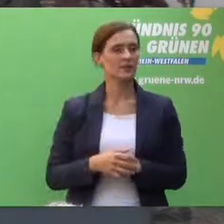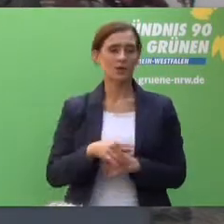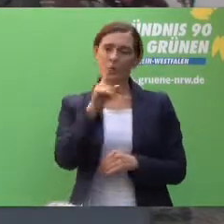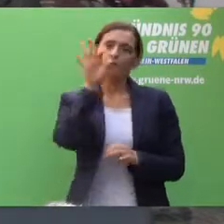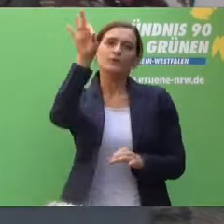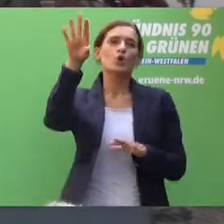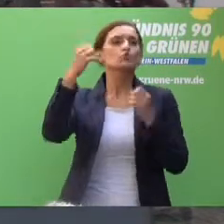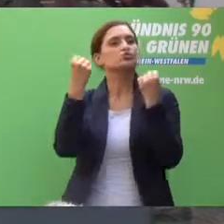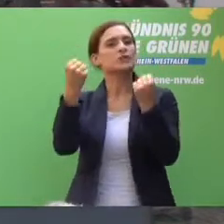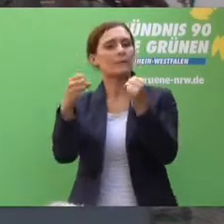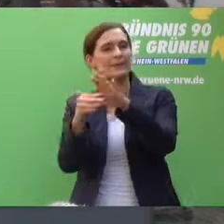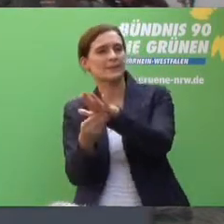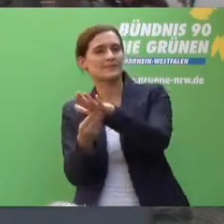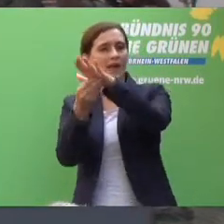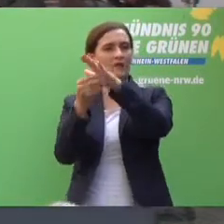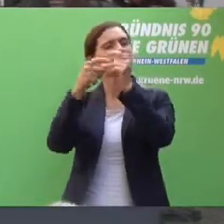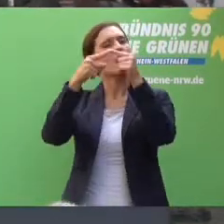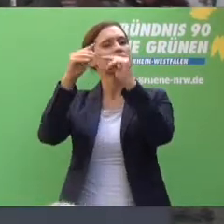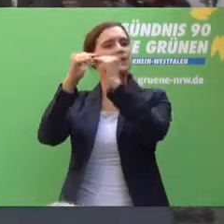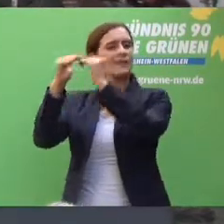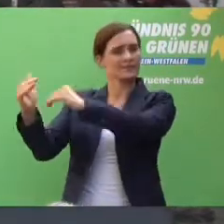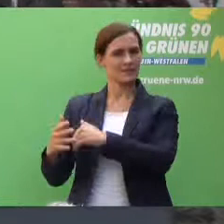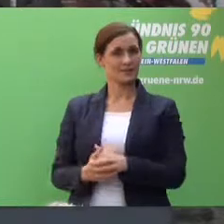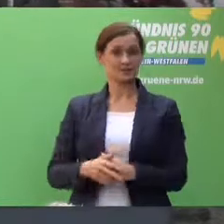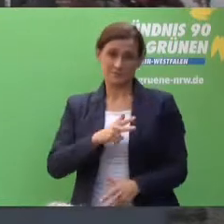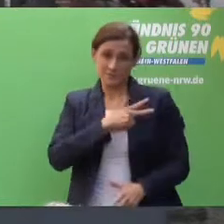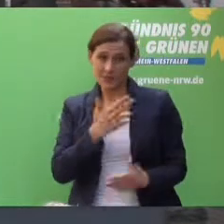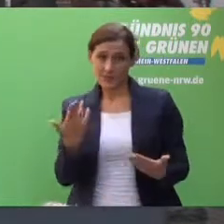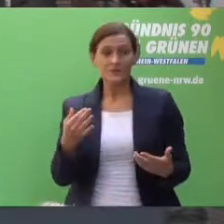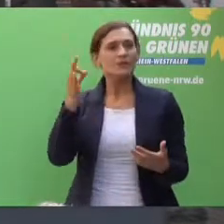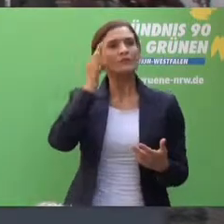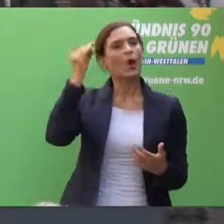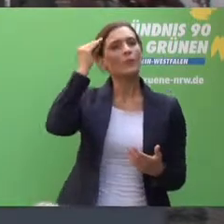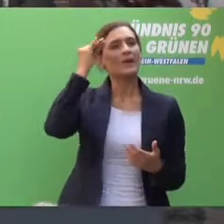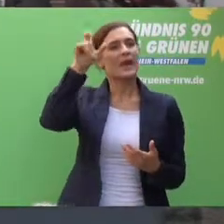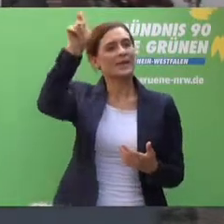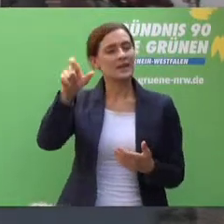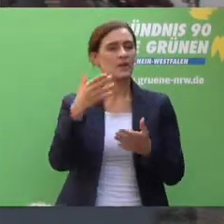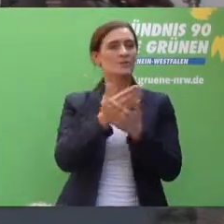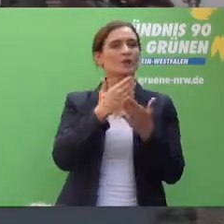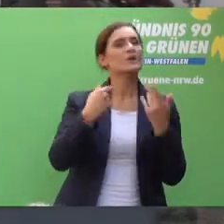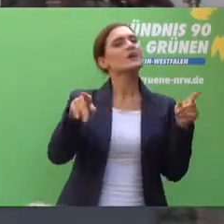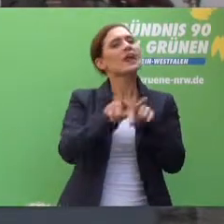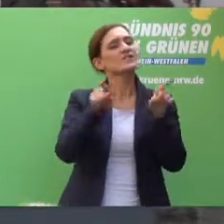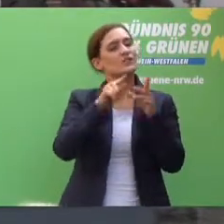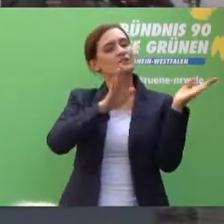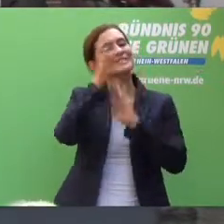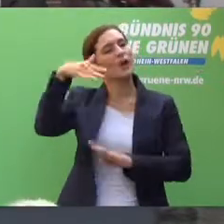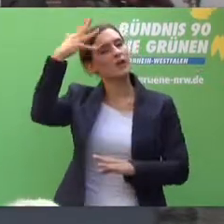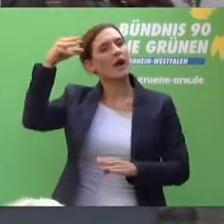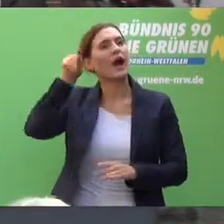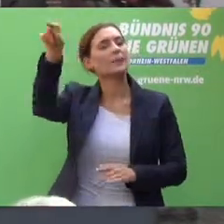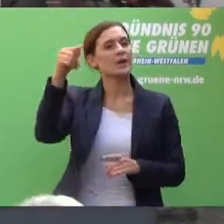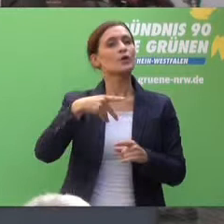Stabilität. Faktoren der Stabilität, das sind für Frau Merkel Despotien wie Saudi-Arabien, wo Menschen die